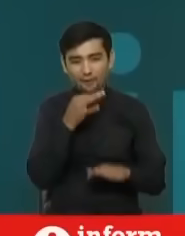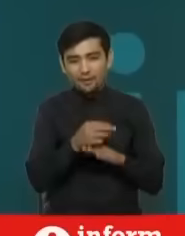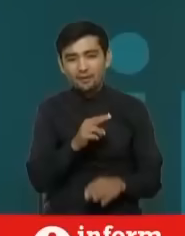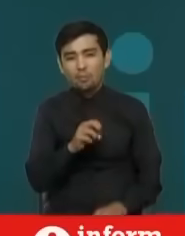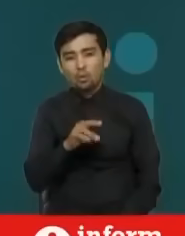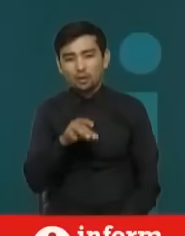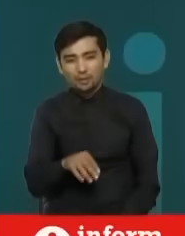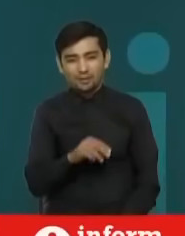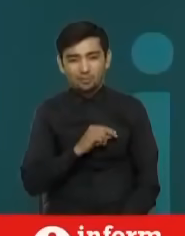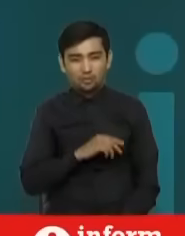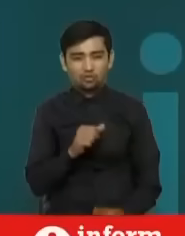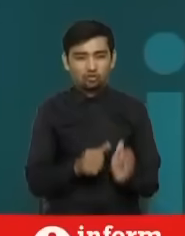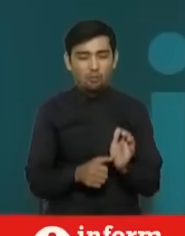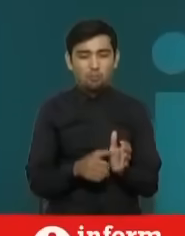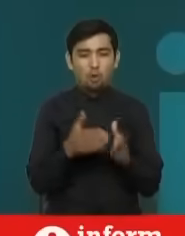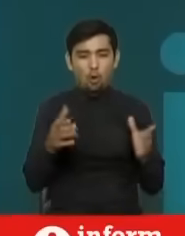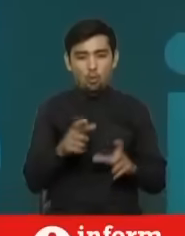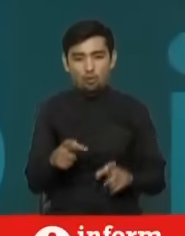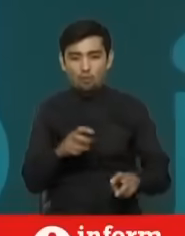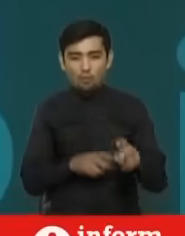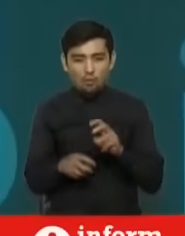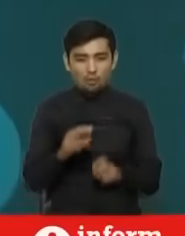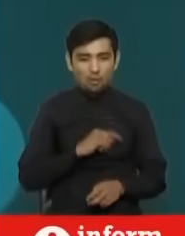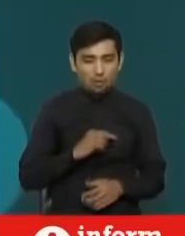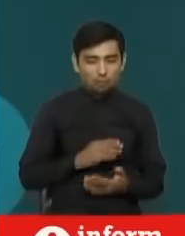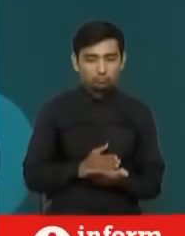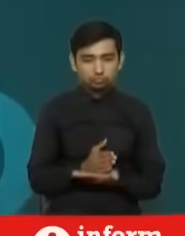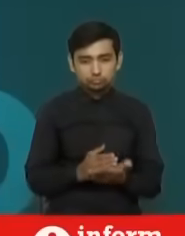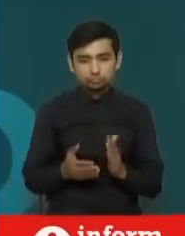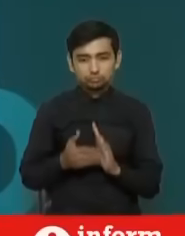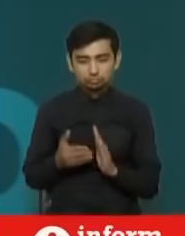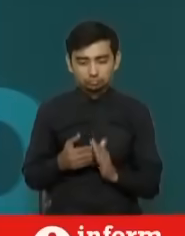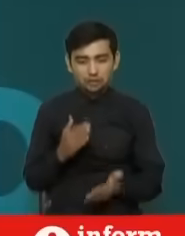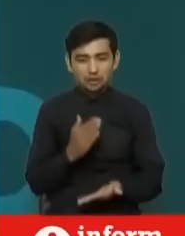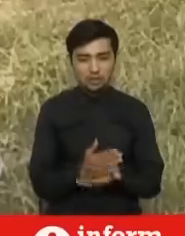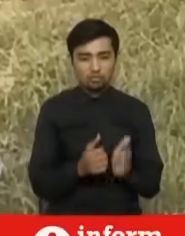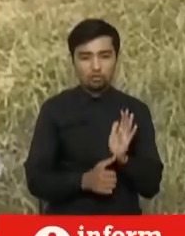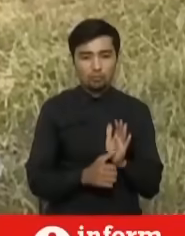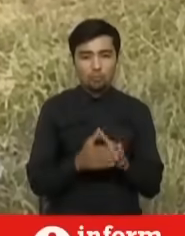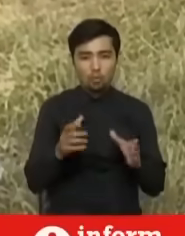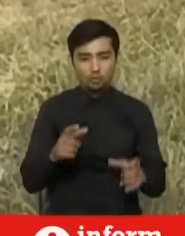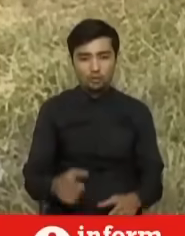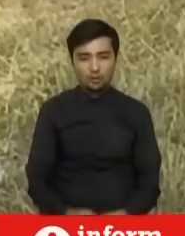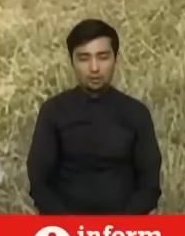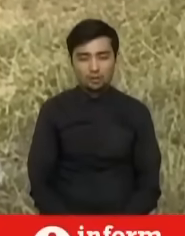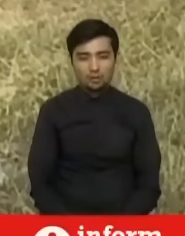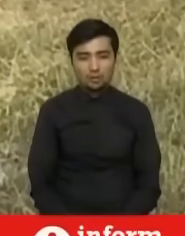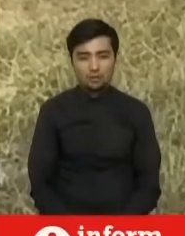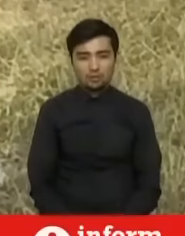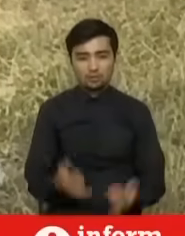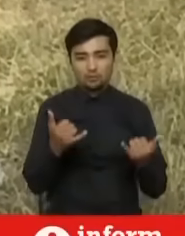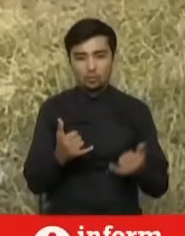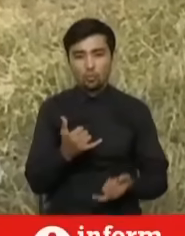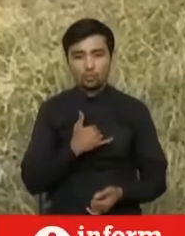департаменттің өкілдері 60-қа жуық адам іздестіру құтқару жұмыстарына тартылғанын жеткізді. Бүгін бізде